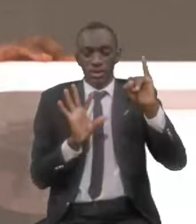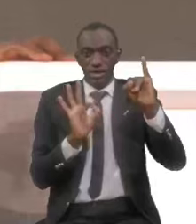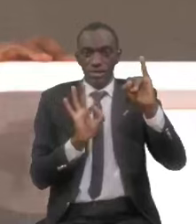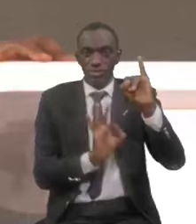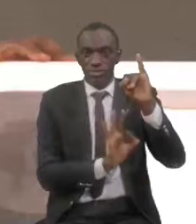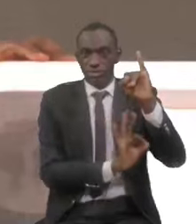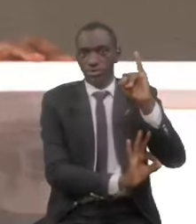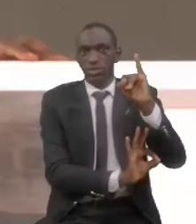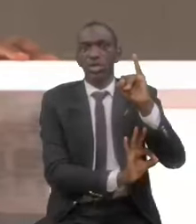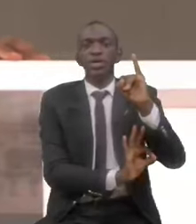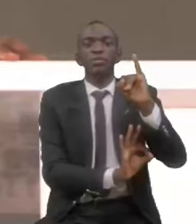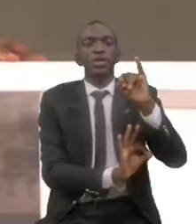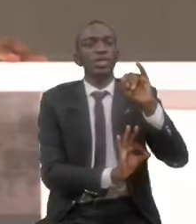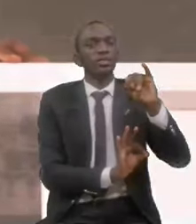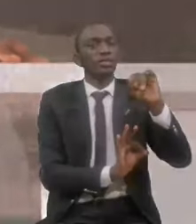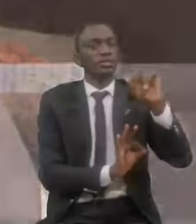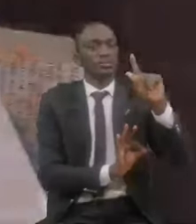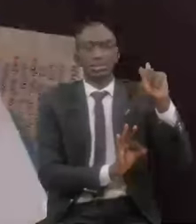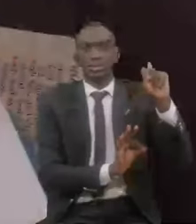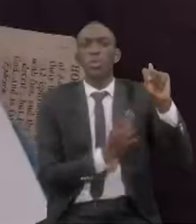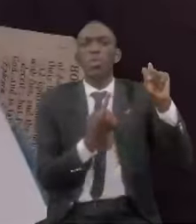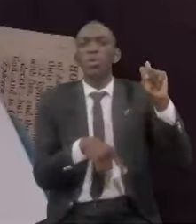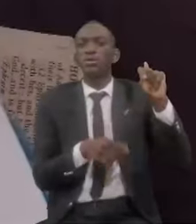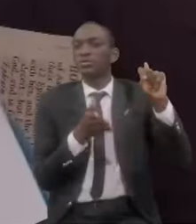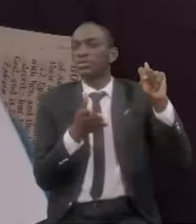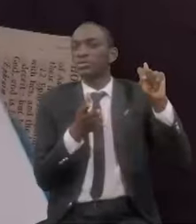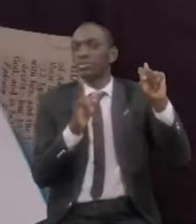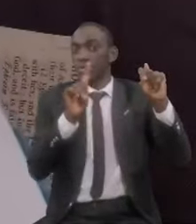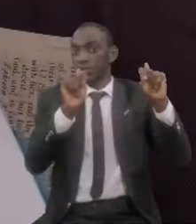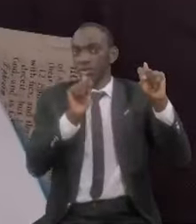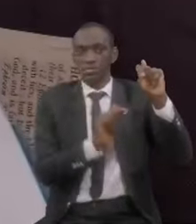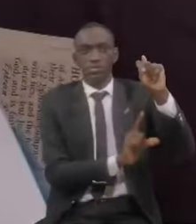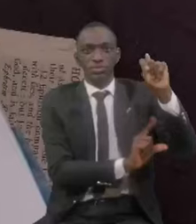I. Ensuite, un autre T. T, c'est quel numéro?